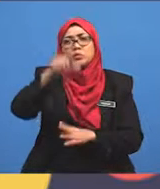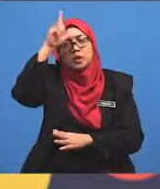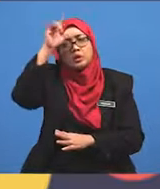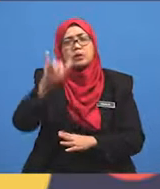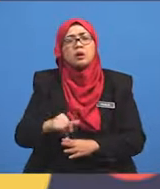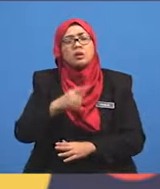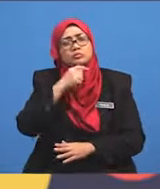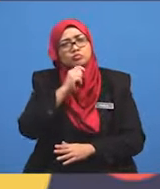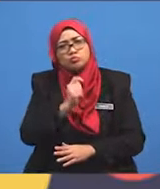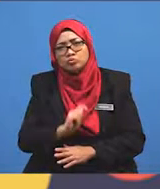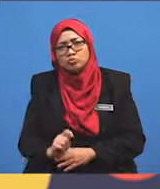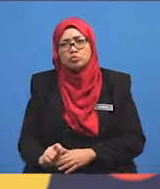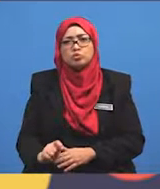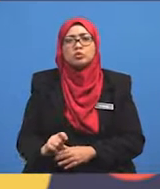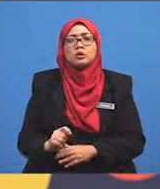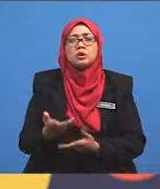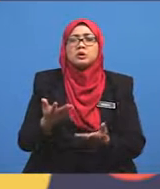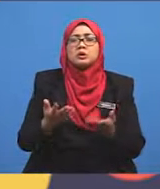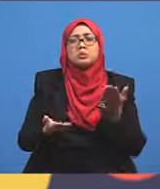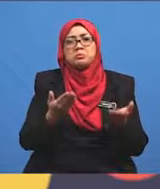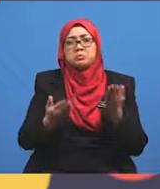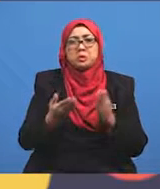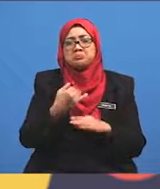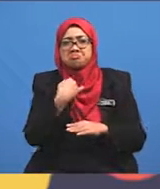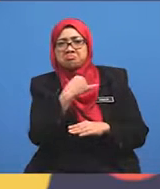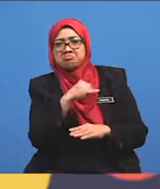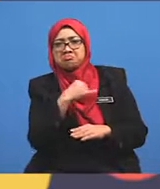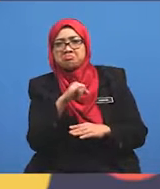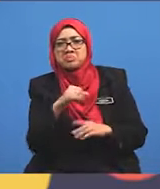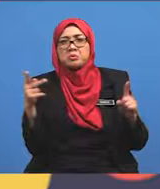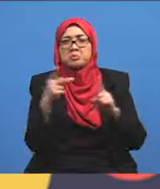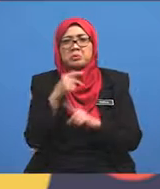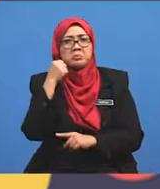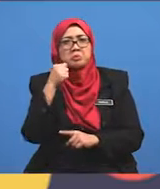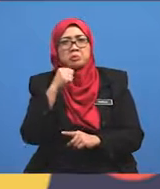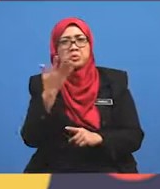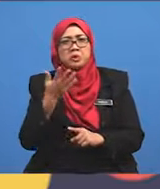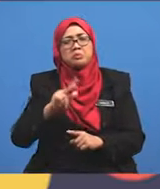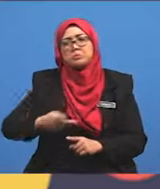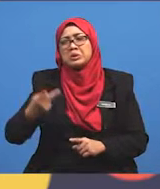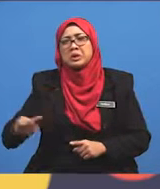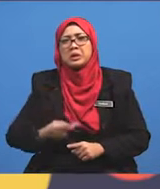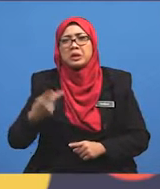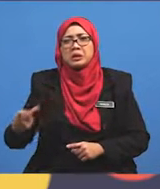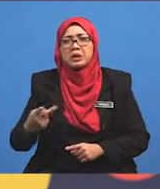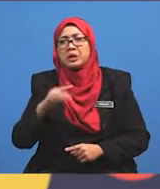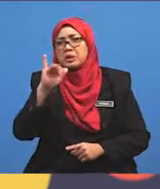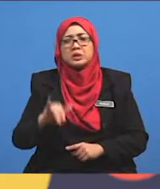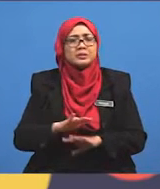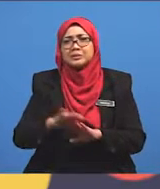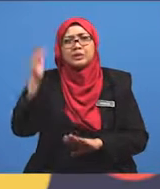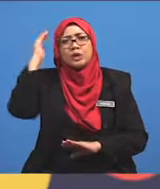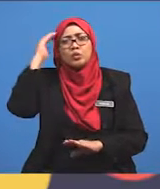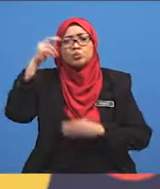dan tidak berkeinginan kepada perempuan atau kanak-kanak yang belum mengerti lagi tentang aurat perempuan. Dan